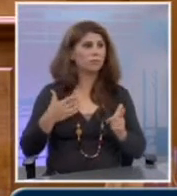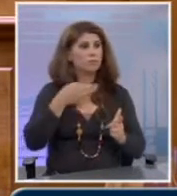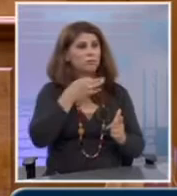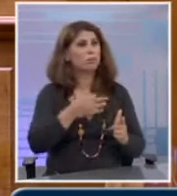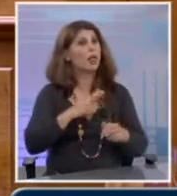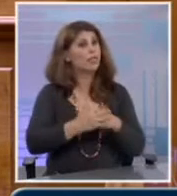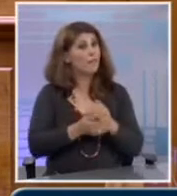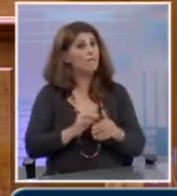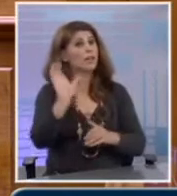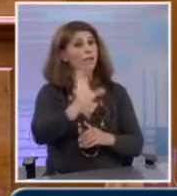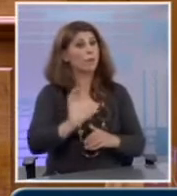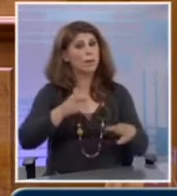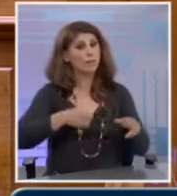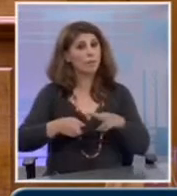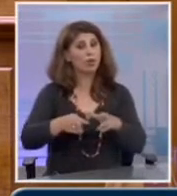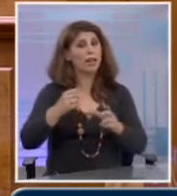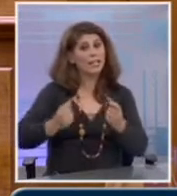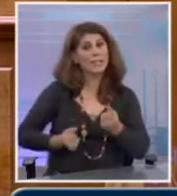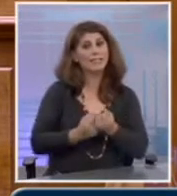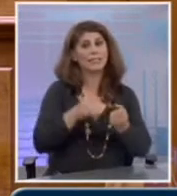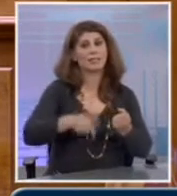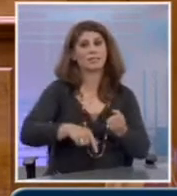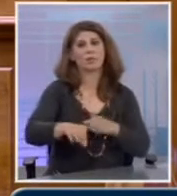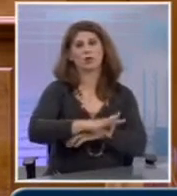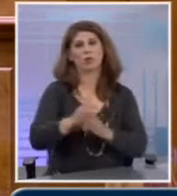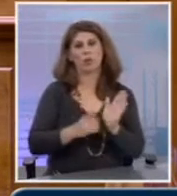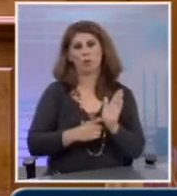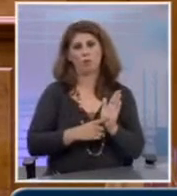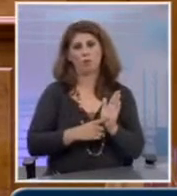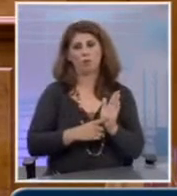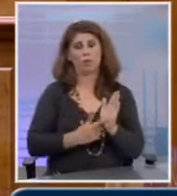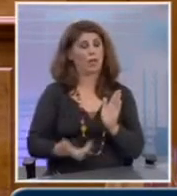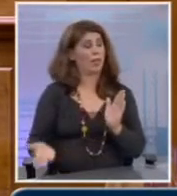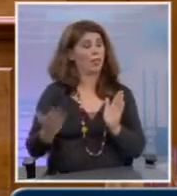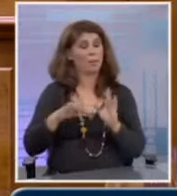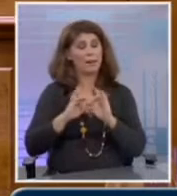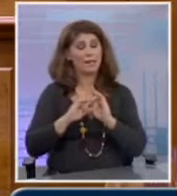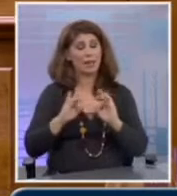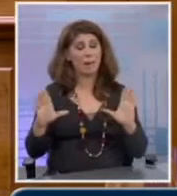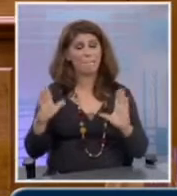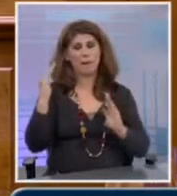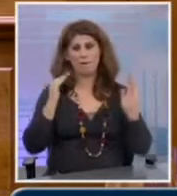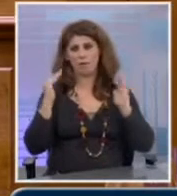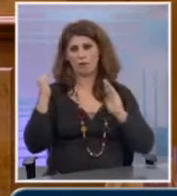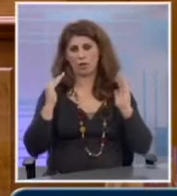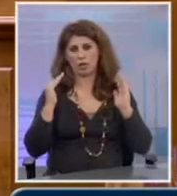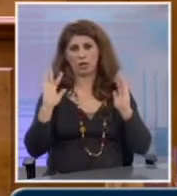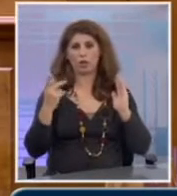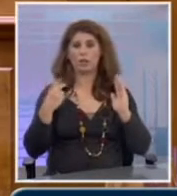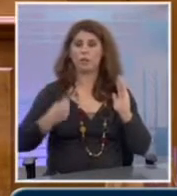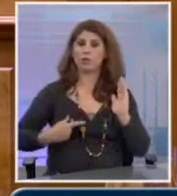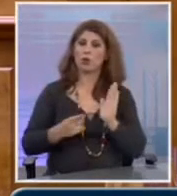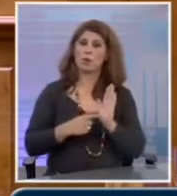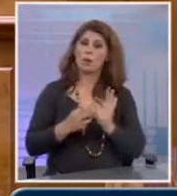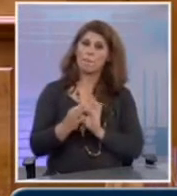ευρωπαϊκή πορεία της χώρας, να στηρίξει σήμερα το σχέδιο νόμου. Δεν υπάρχει καμία αμφιβολία πως τα δημοσιονομικά